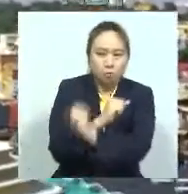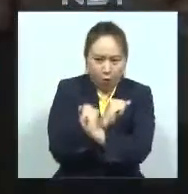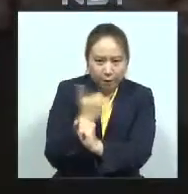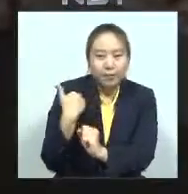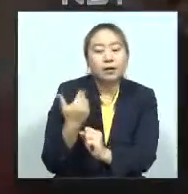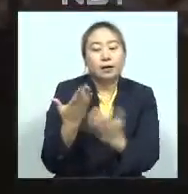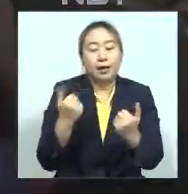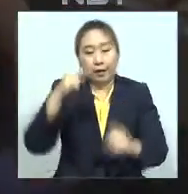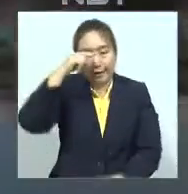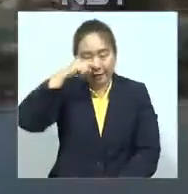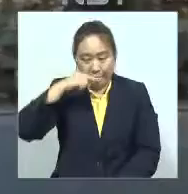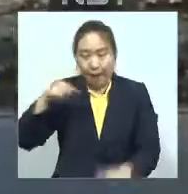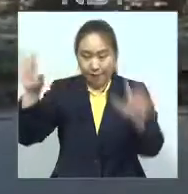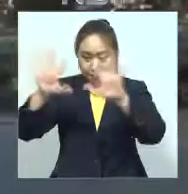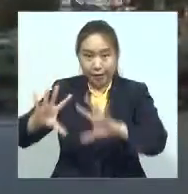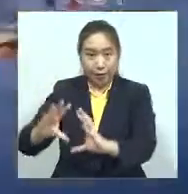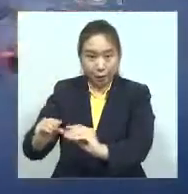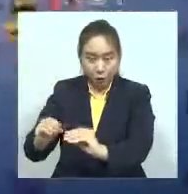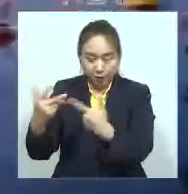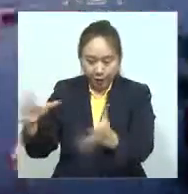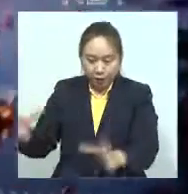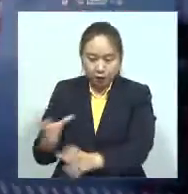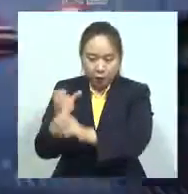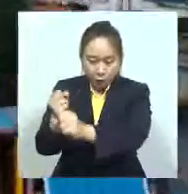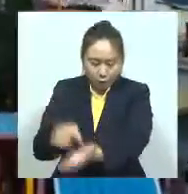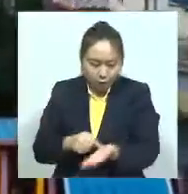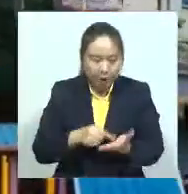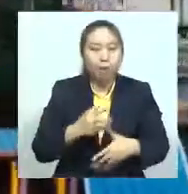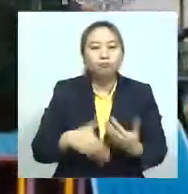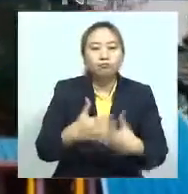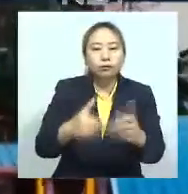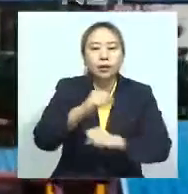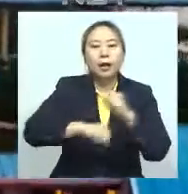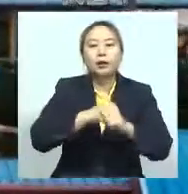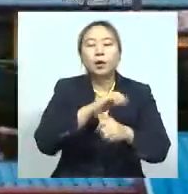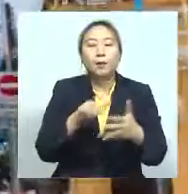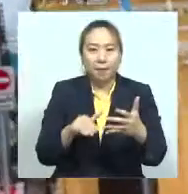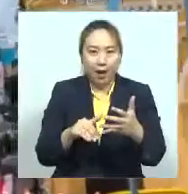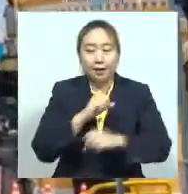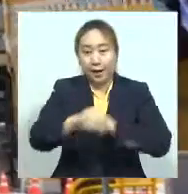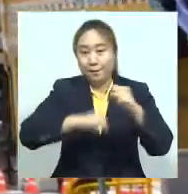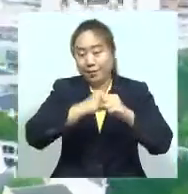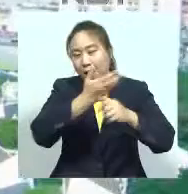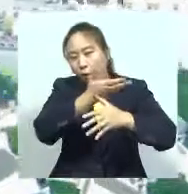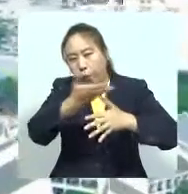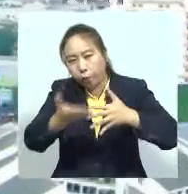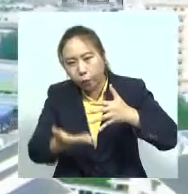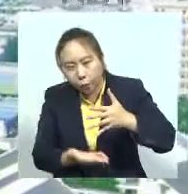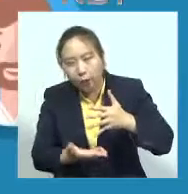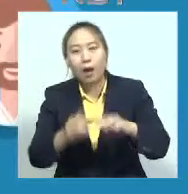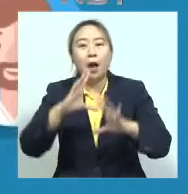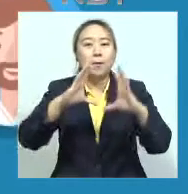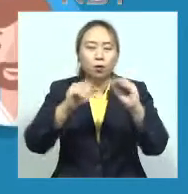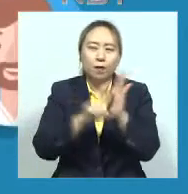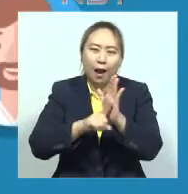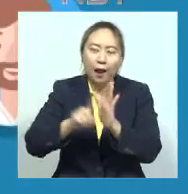ผลการประชุมไปขับเคลื่อนในการประชุมอาเซียนอีกครั้งในช่วงปลายปีซึ่งทั้งหมดตลอดปีจะมีการประชุมย่อยกว่า180ครั้งเล